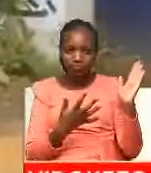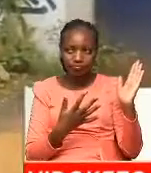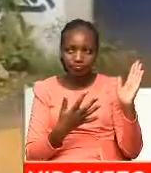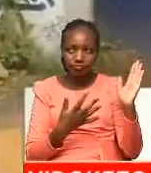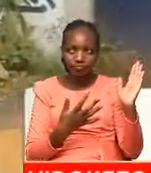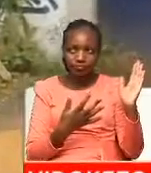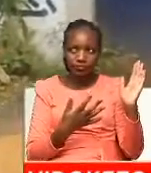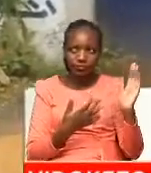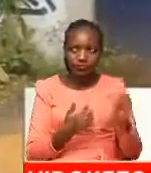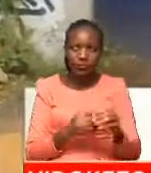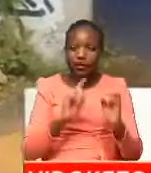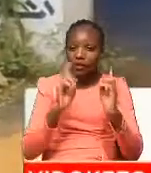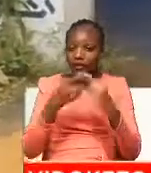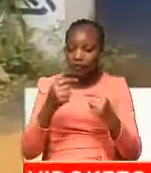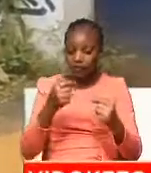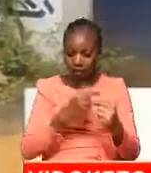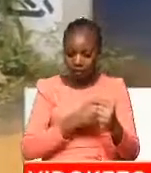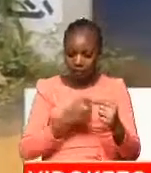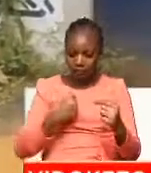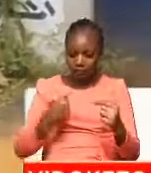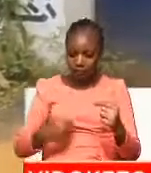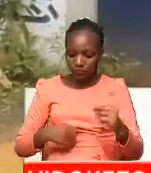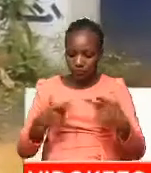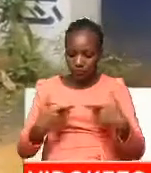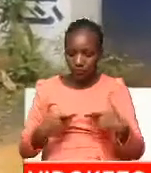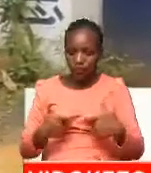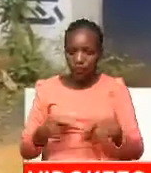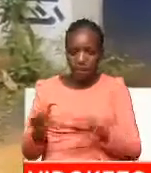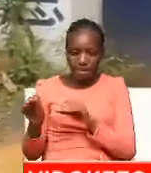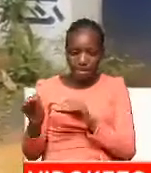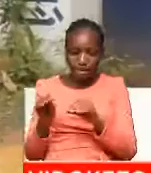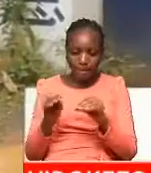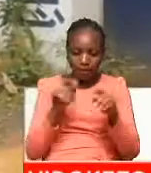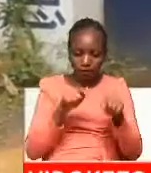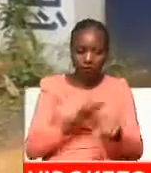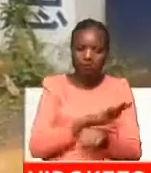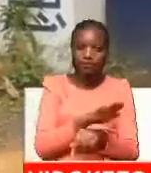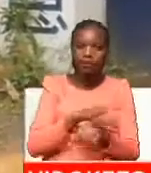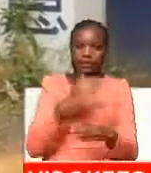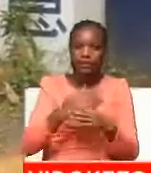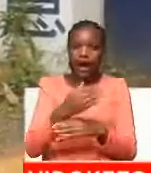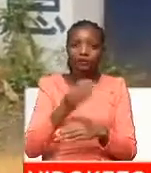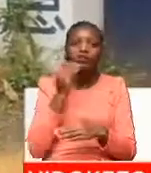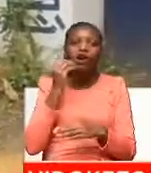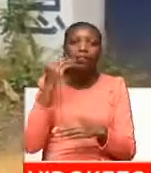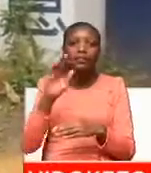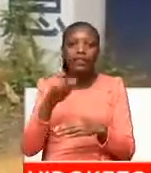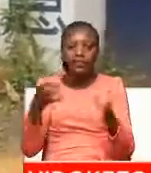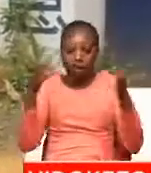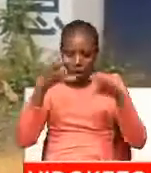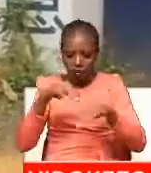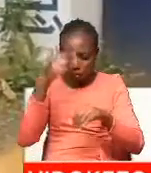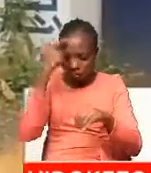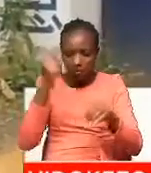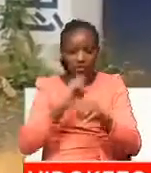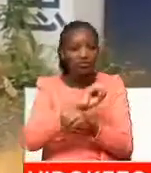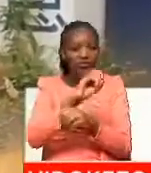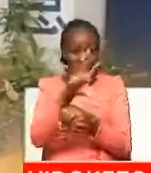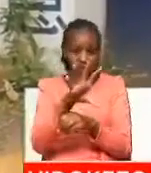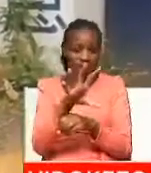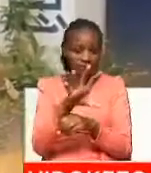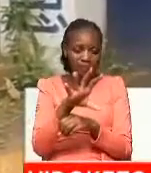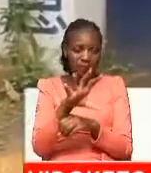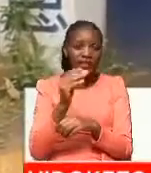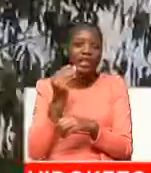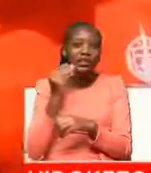Hii ni baada ya Wachina kadhaa kuhamia eneo la Mhobola baada ya kambi yao ya Ugunja kufungwa kutokana na visa vya corona katika kaunti ya Siaya.